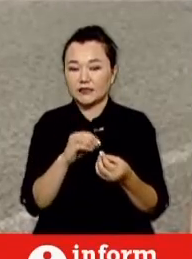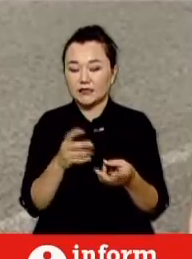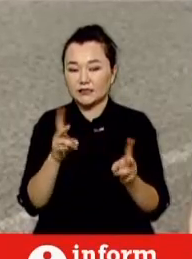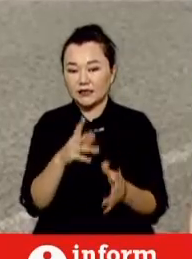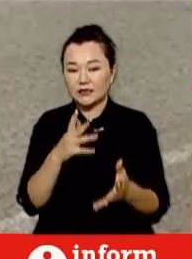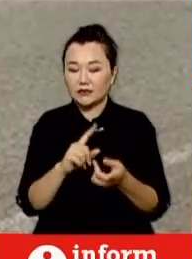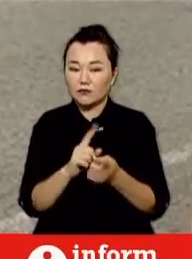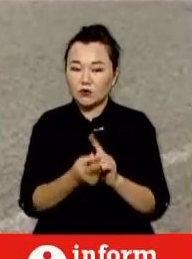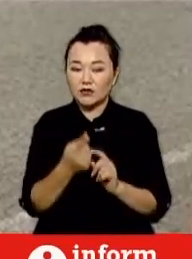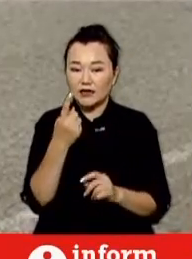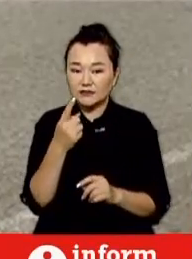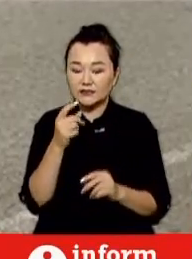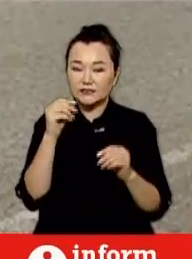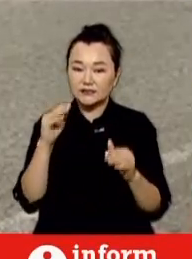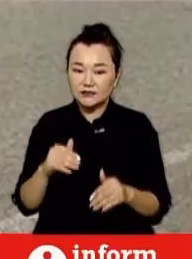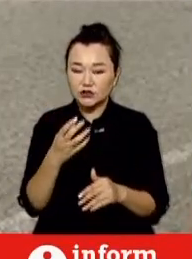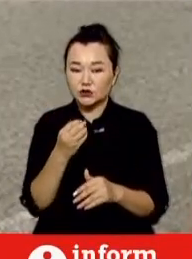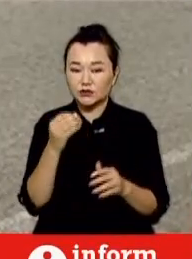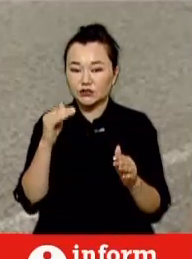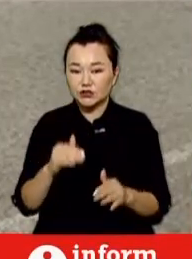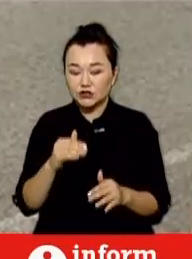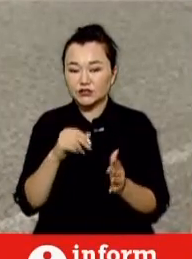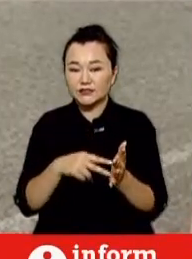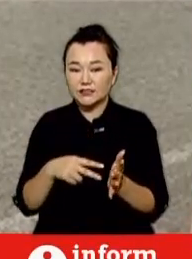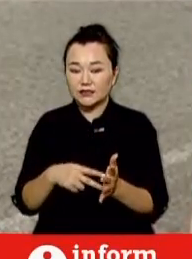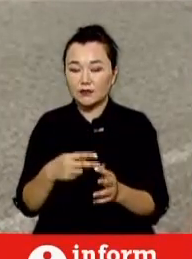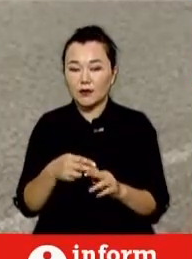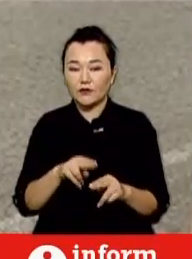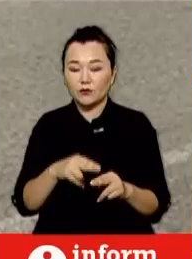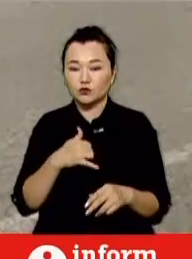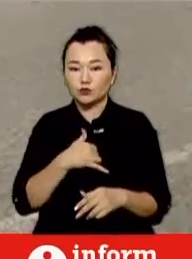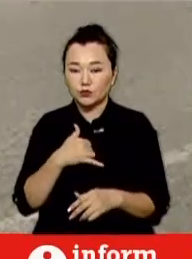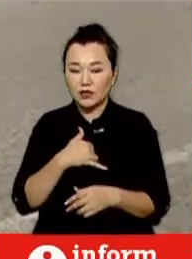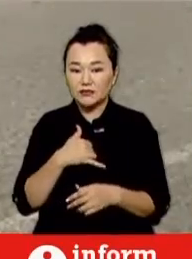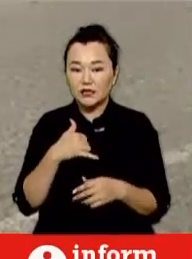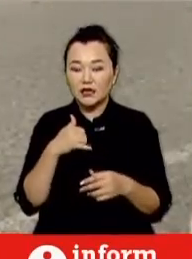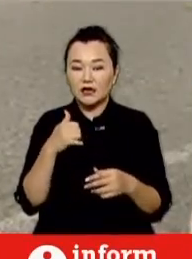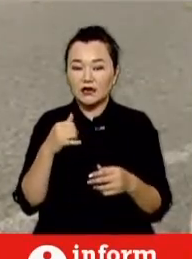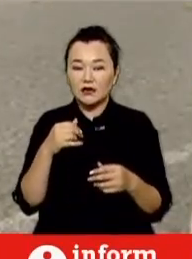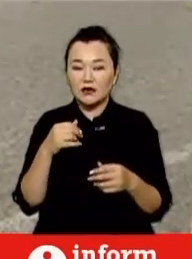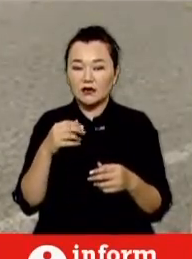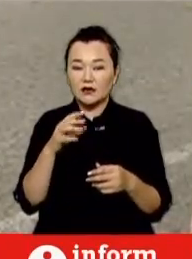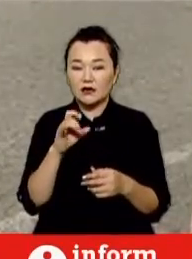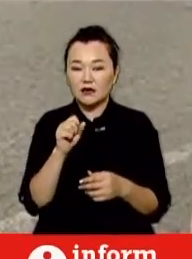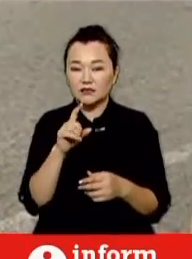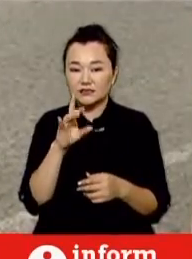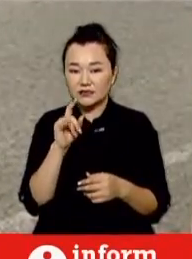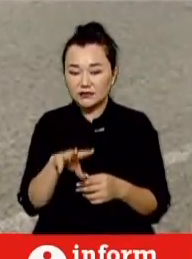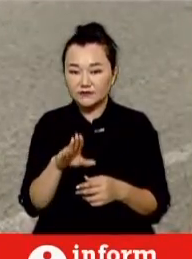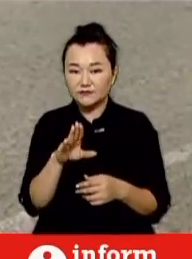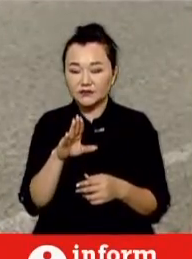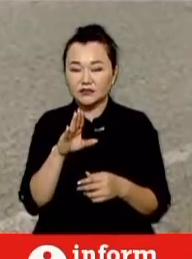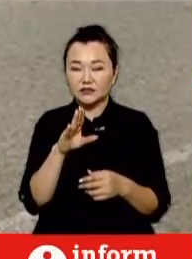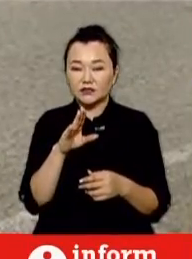наоборот, один из операторов снизил бы еще ниже цены, потому что у нас разрыв, то есть,